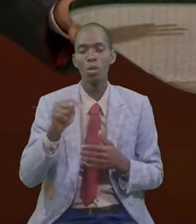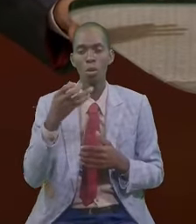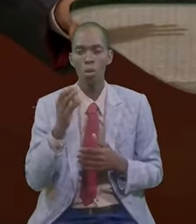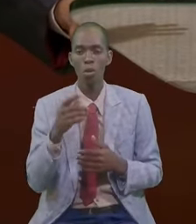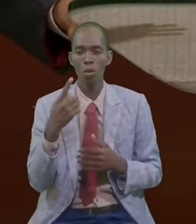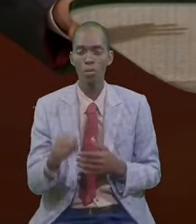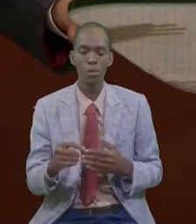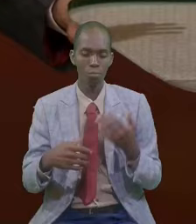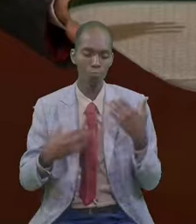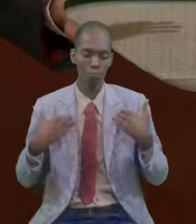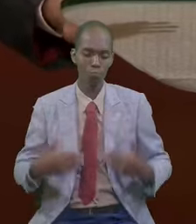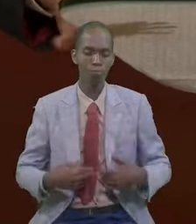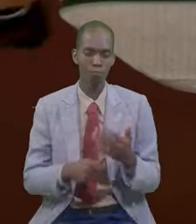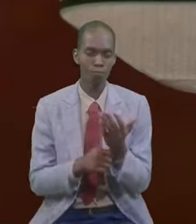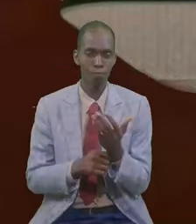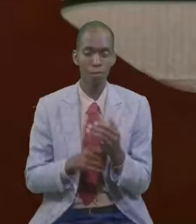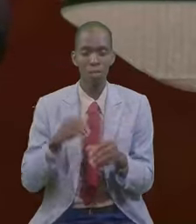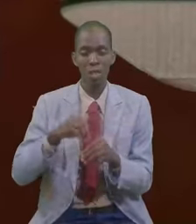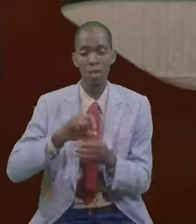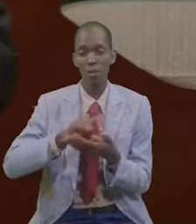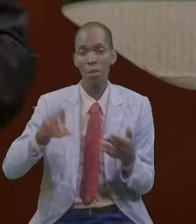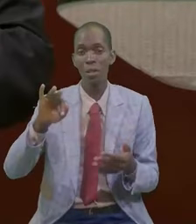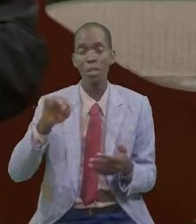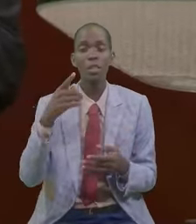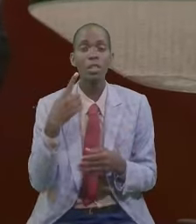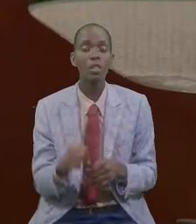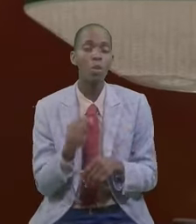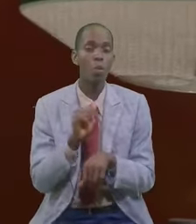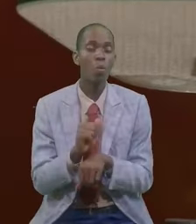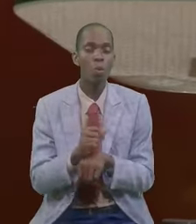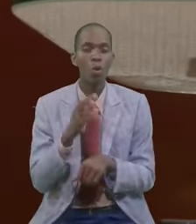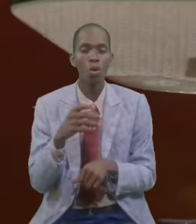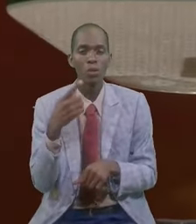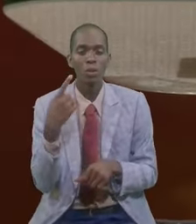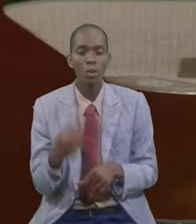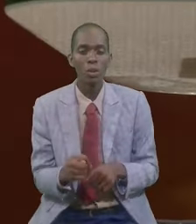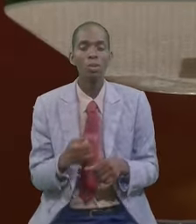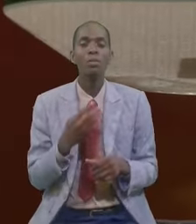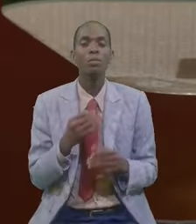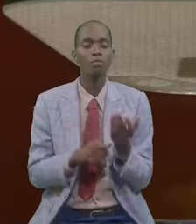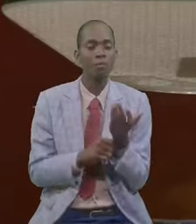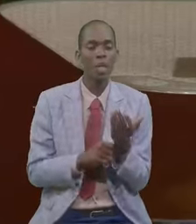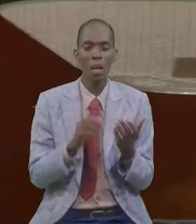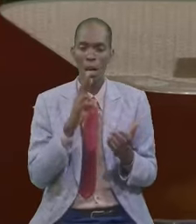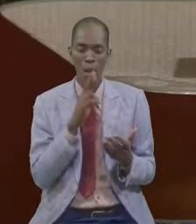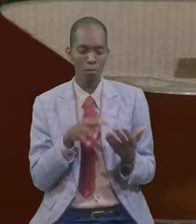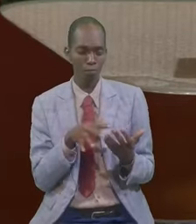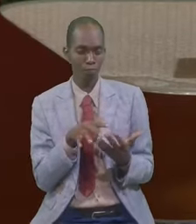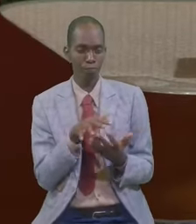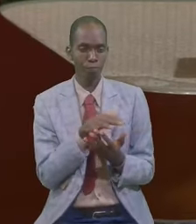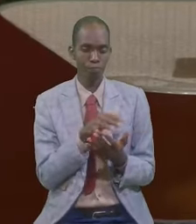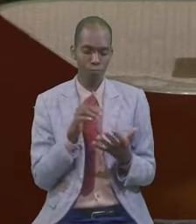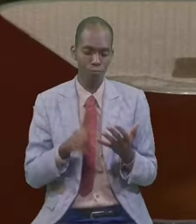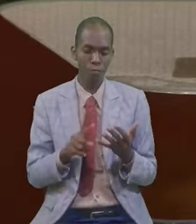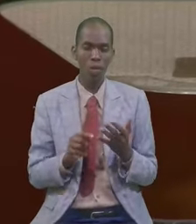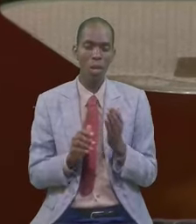19. Or, les œuvres de la chair sont manifestes. Ce sont l'impudicité, c'est